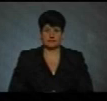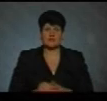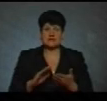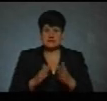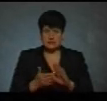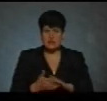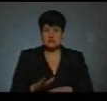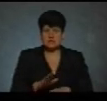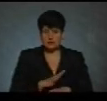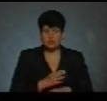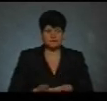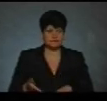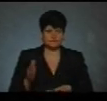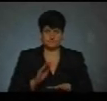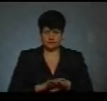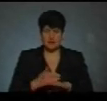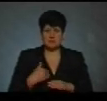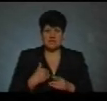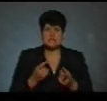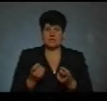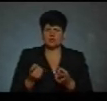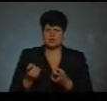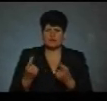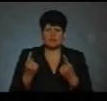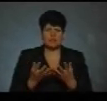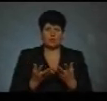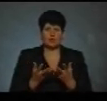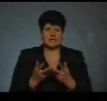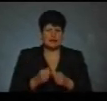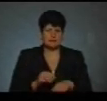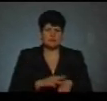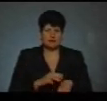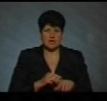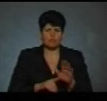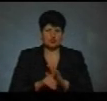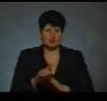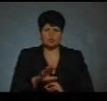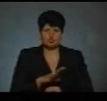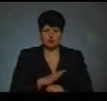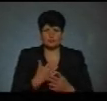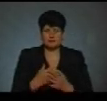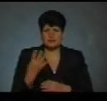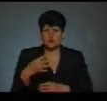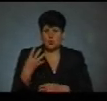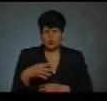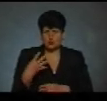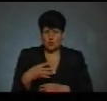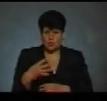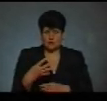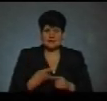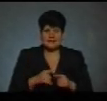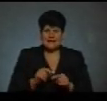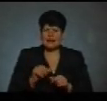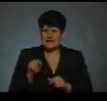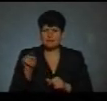Ситуація була досить напружена. Ми залучали велику кількість правоохоронців. На початку їх було близько 40. Це крім